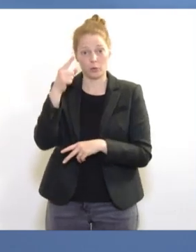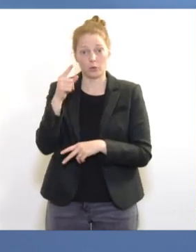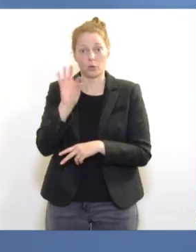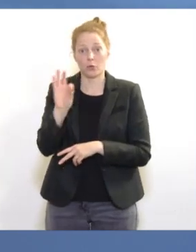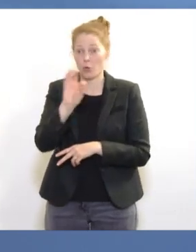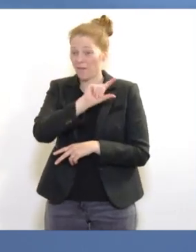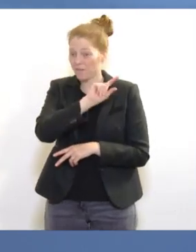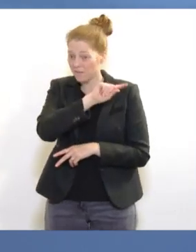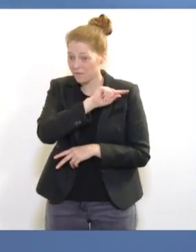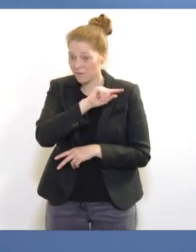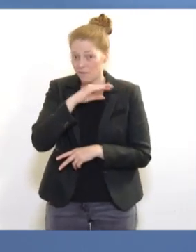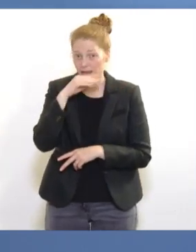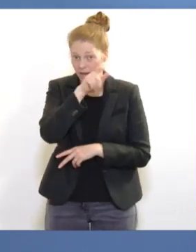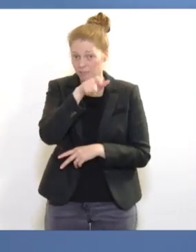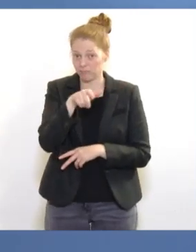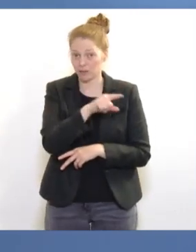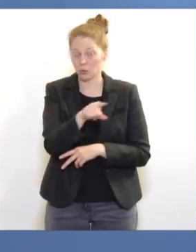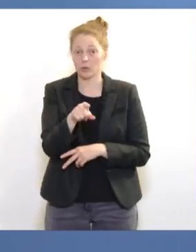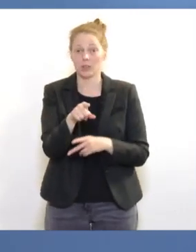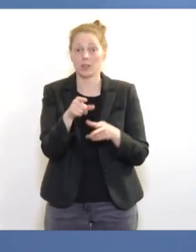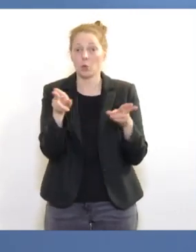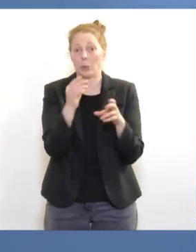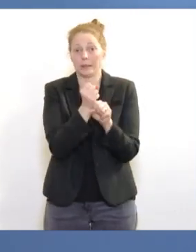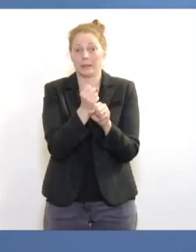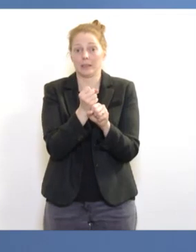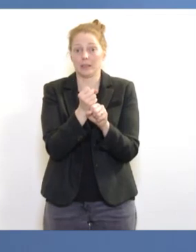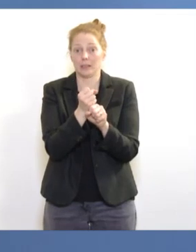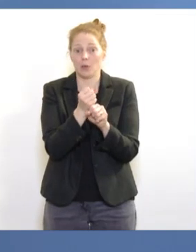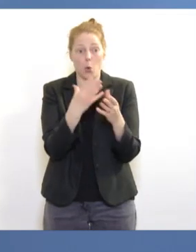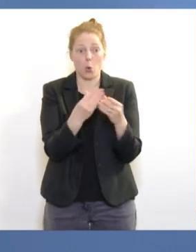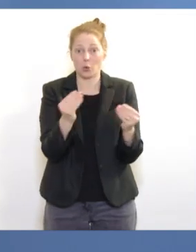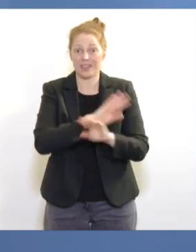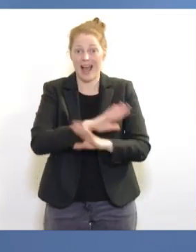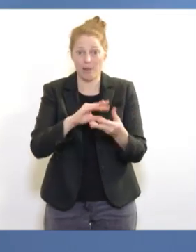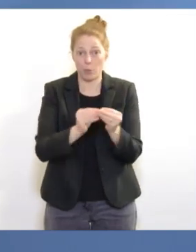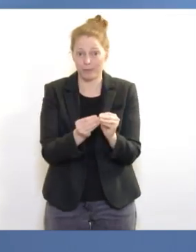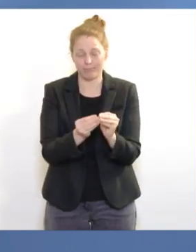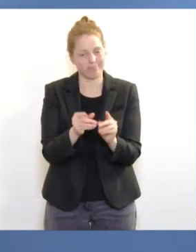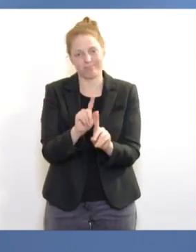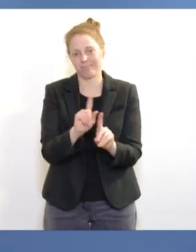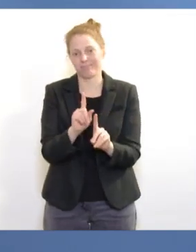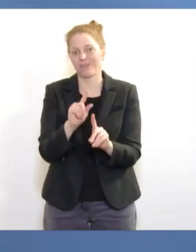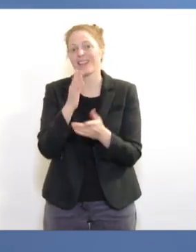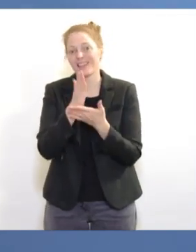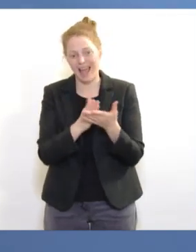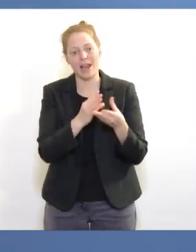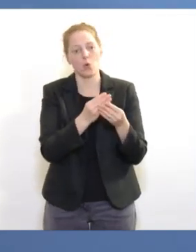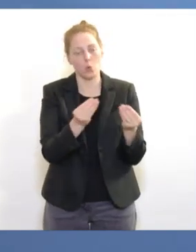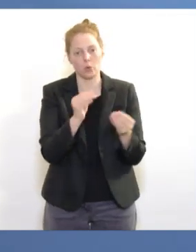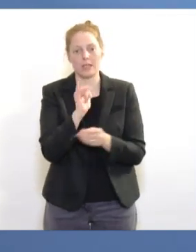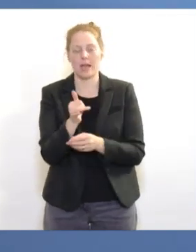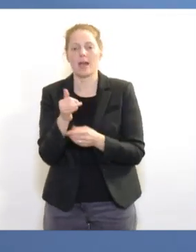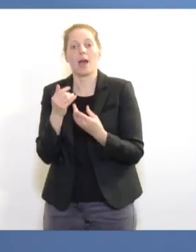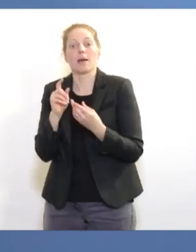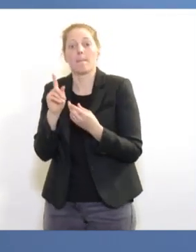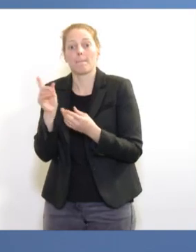viele Independenten nur ein Teil von der Lösung kann sein. Zusammen mit den anderen Mesuren, die wir dezidiert haben,